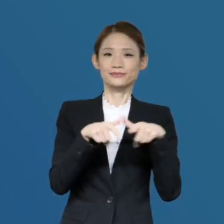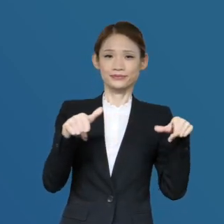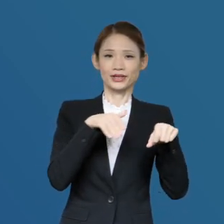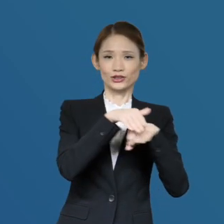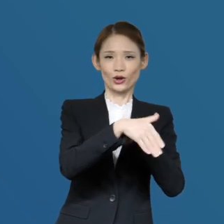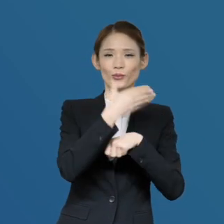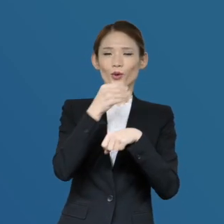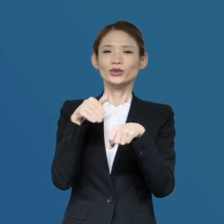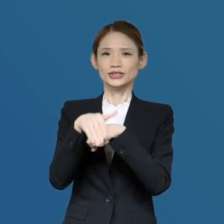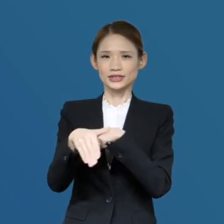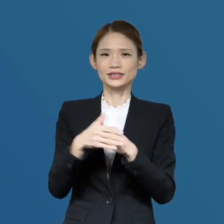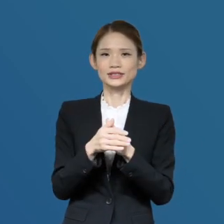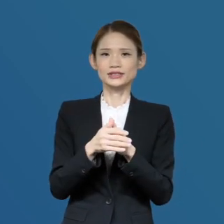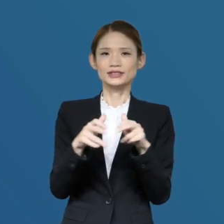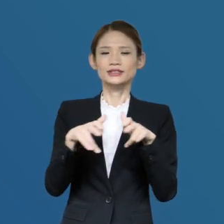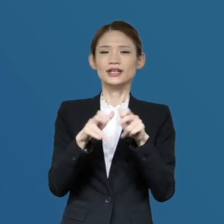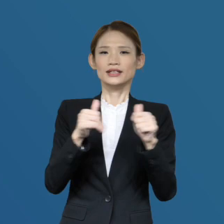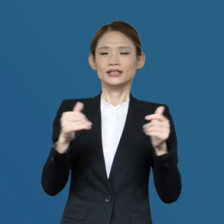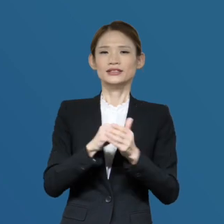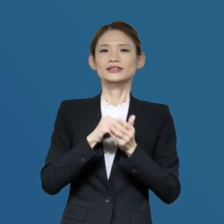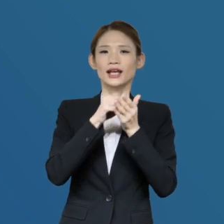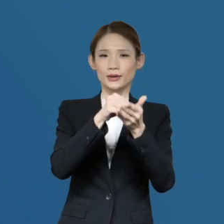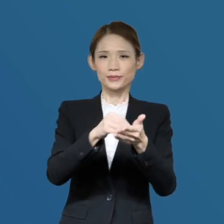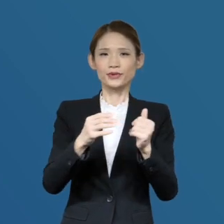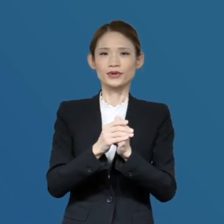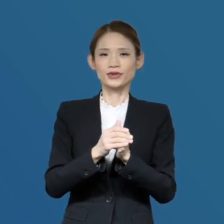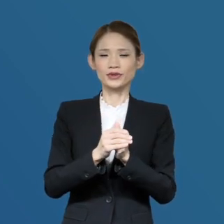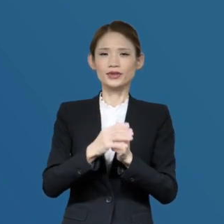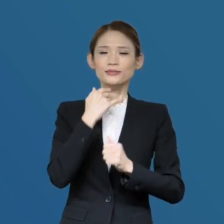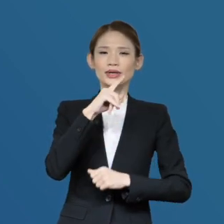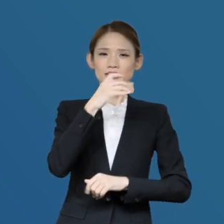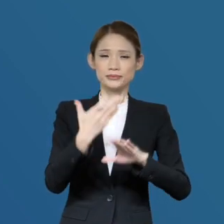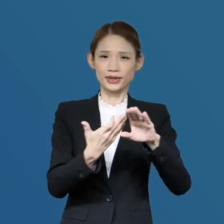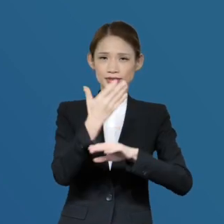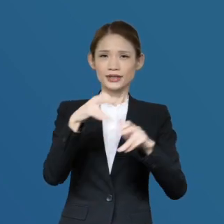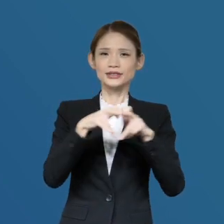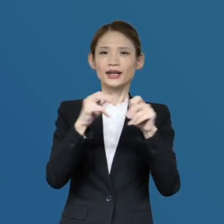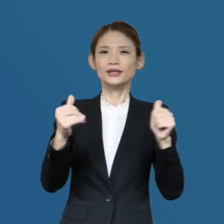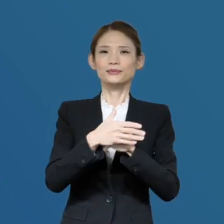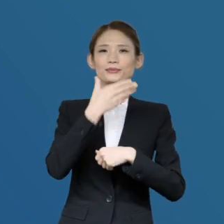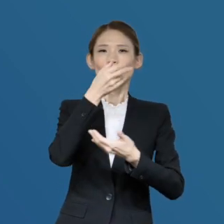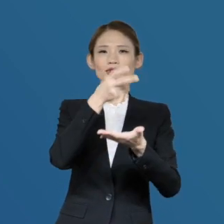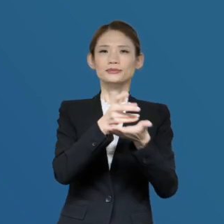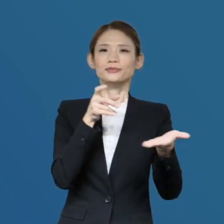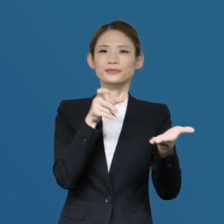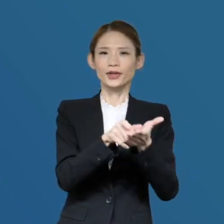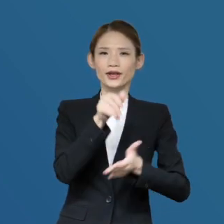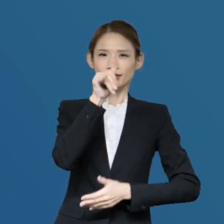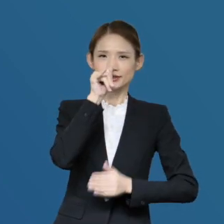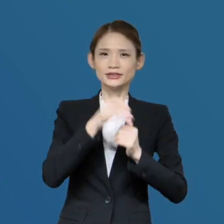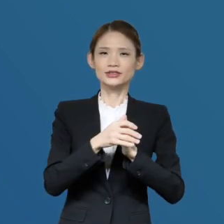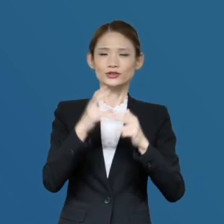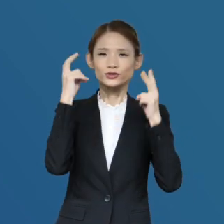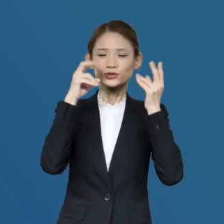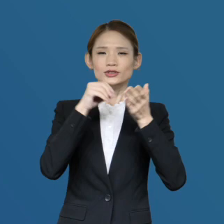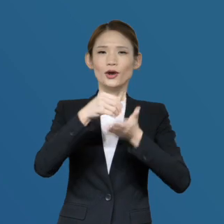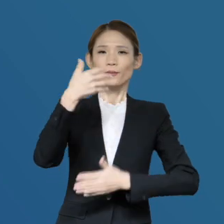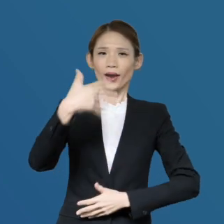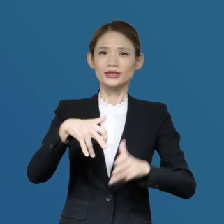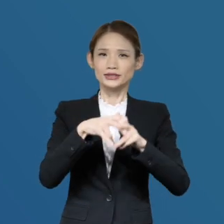일반형 일자리와 복지 일자리 참여형의 경우 만 18세 이상 장애인 복지법상 등록된